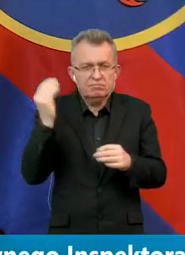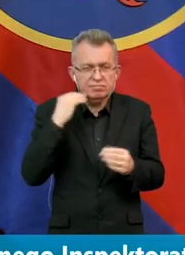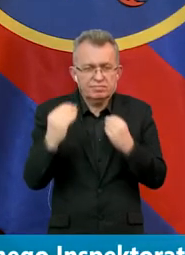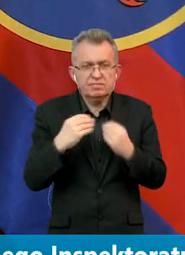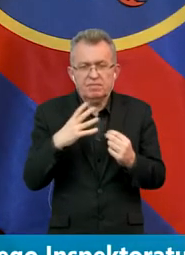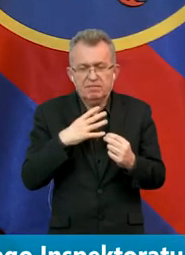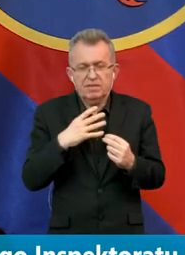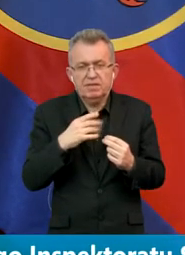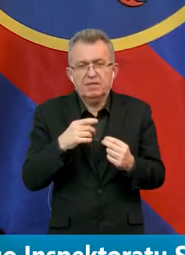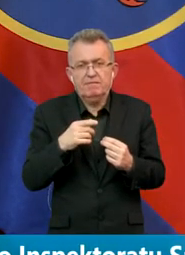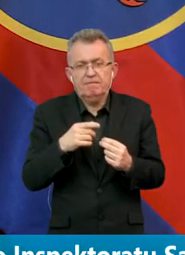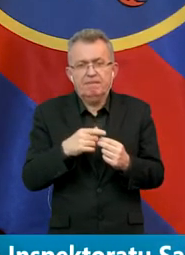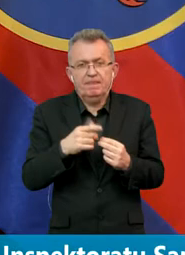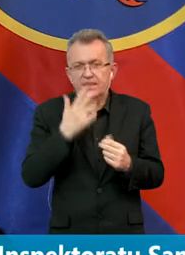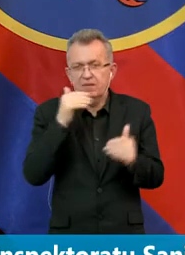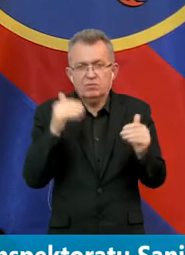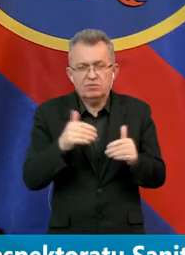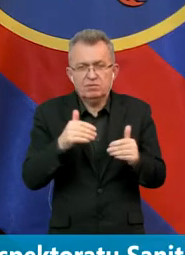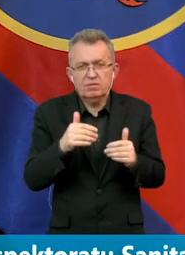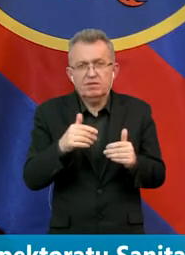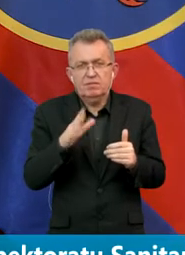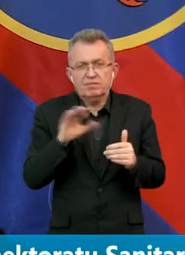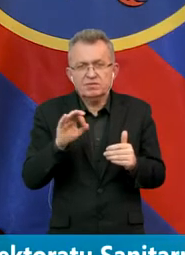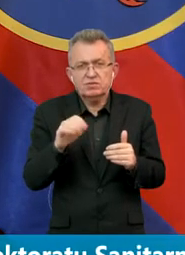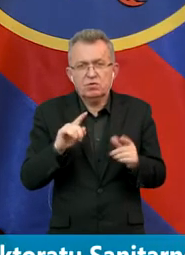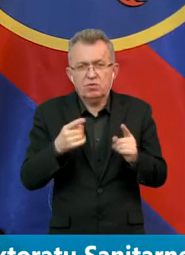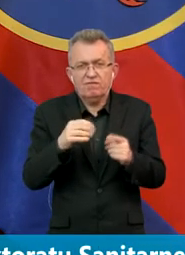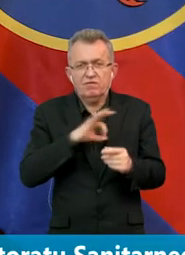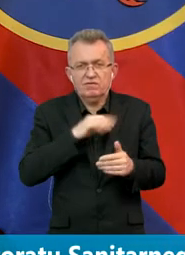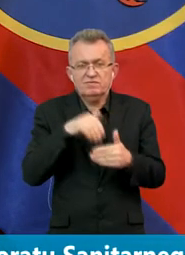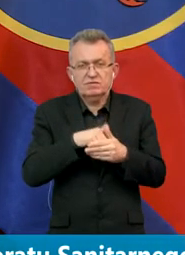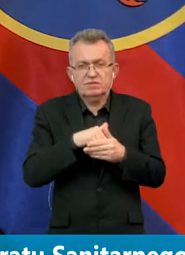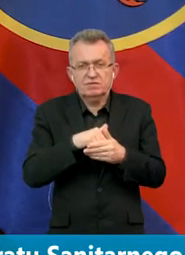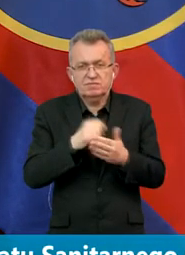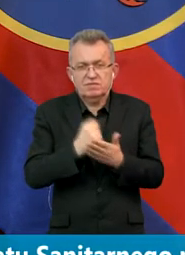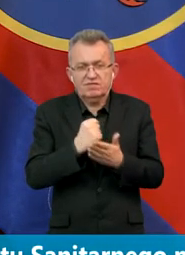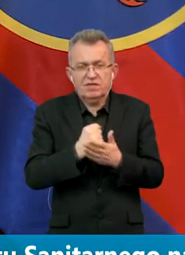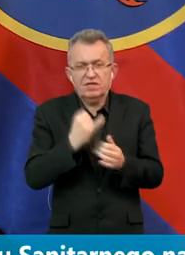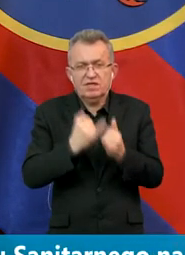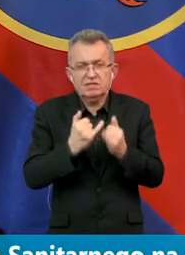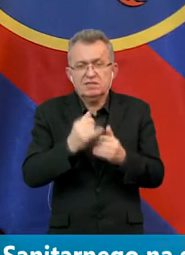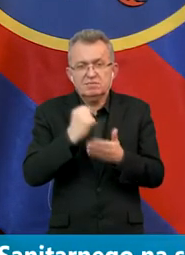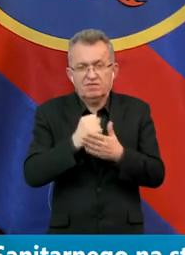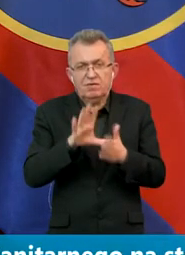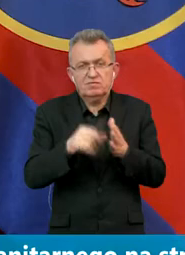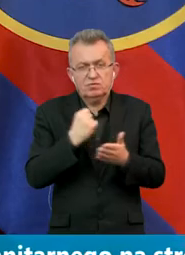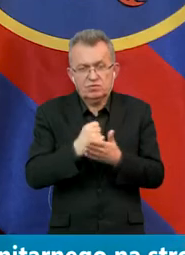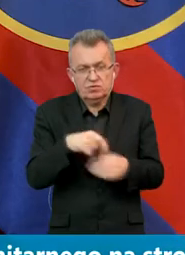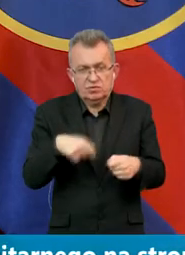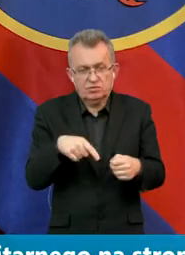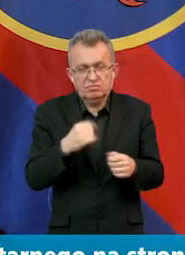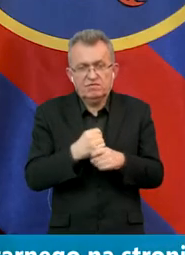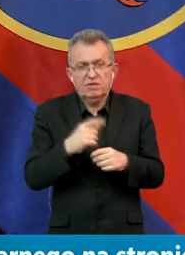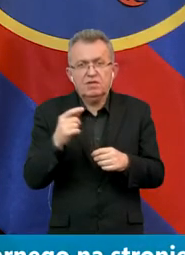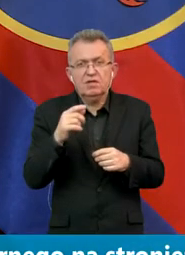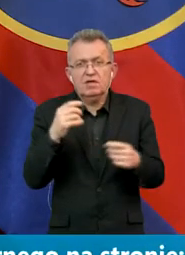Otóż nie możemy być organem we własnej sprawie. Więc jeżeli sprawa dotyczy miasta Szczecin, to zwykle